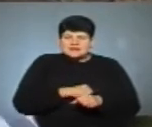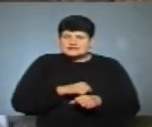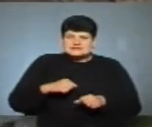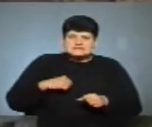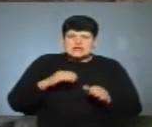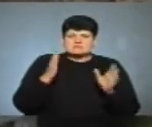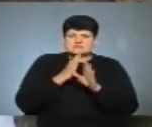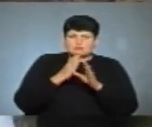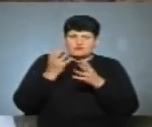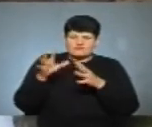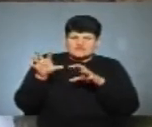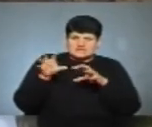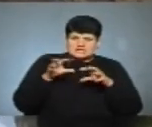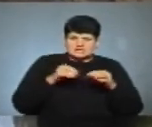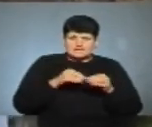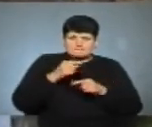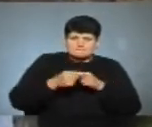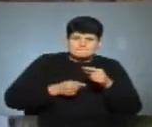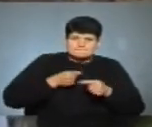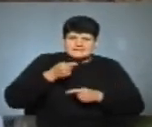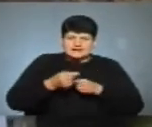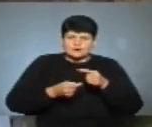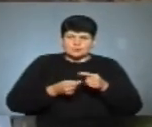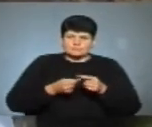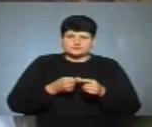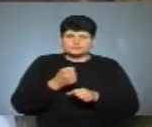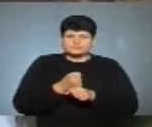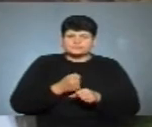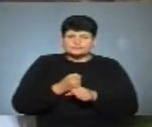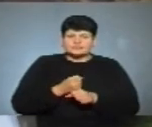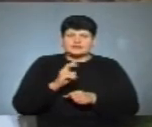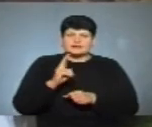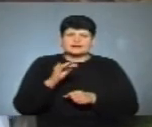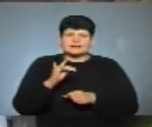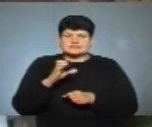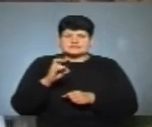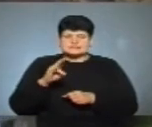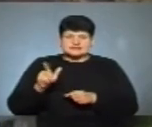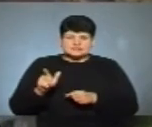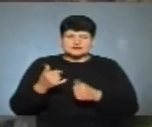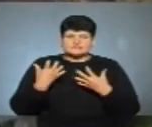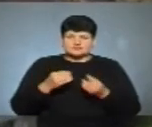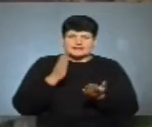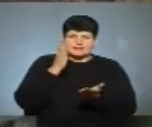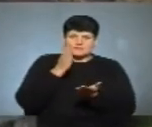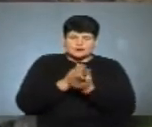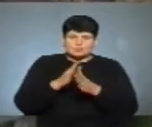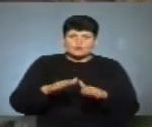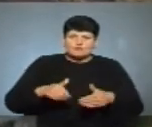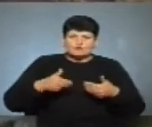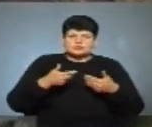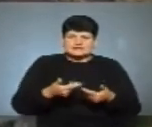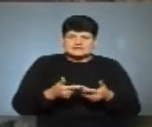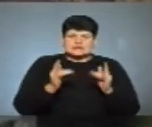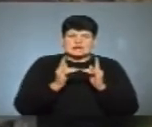повітря шляхом переробки, виробляється кисень, і він вже напряму подається до